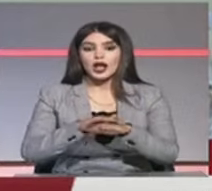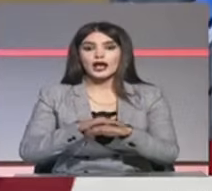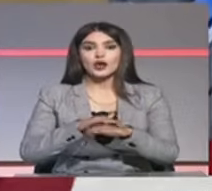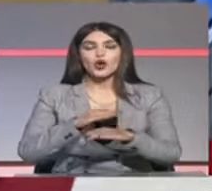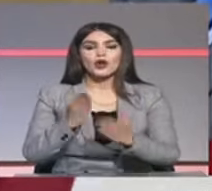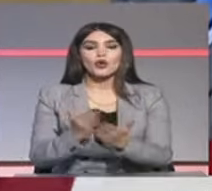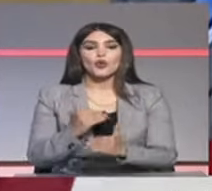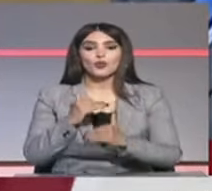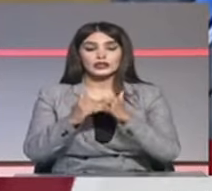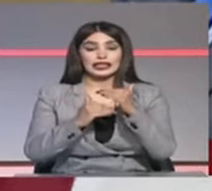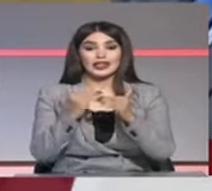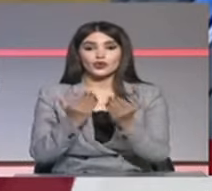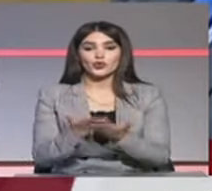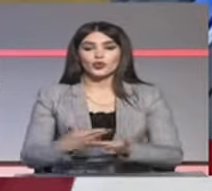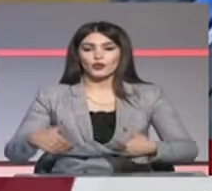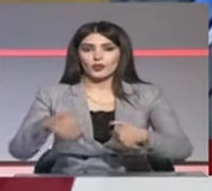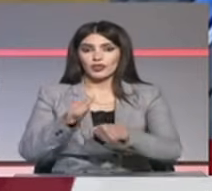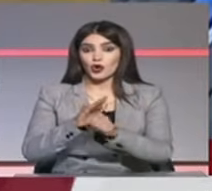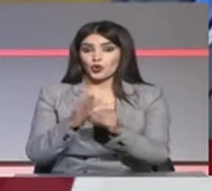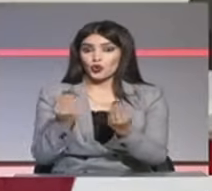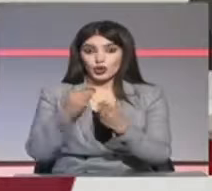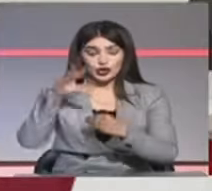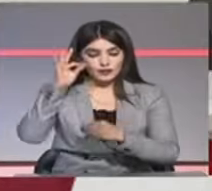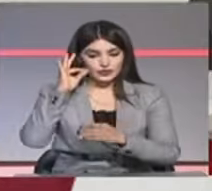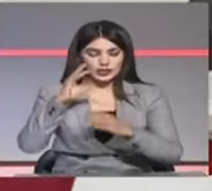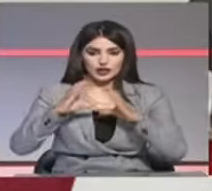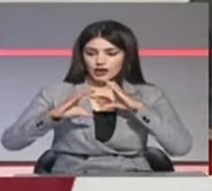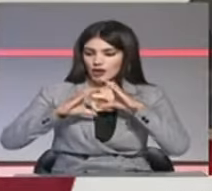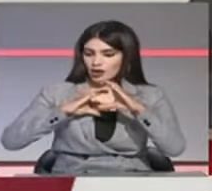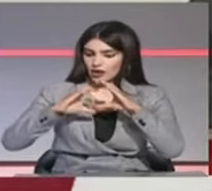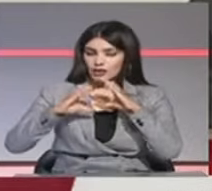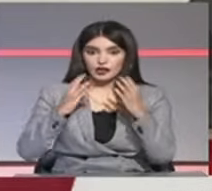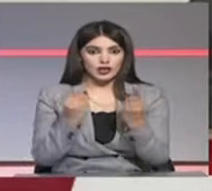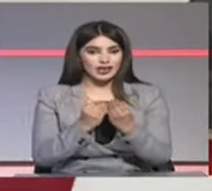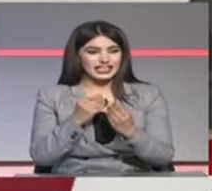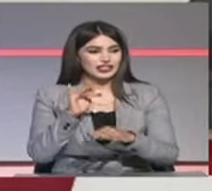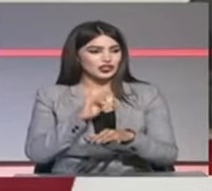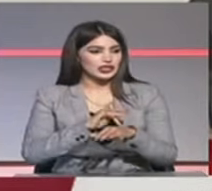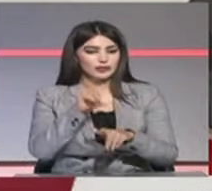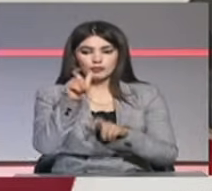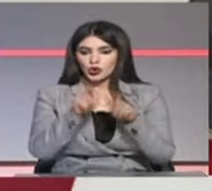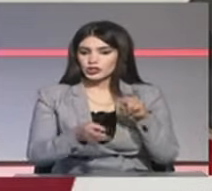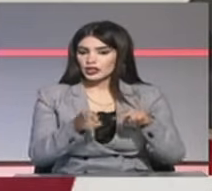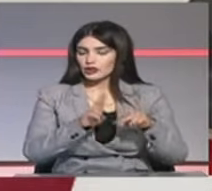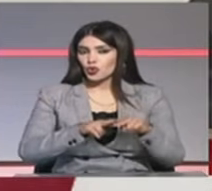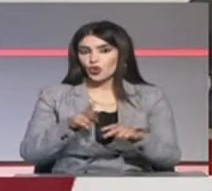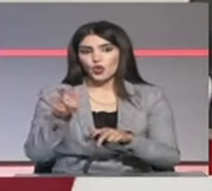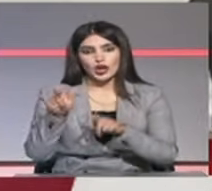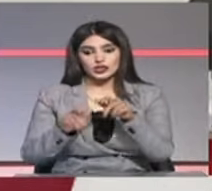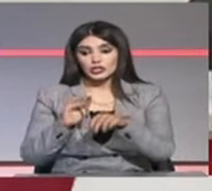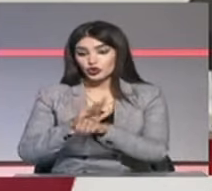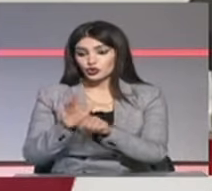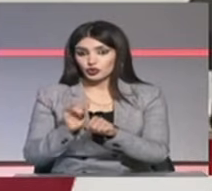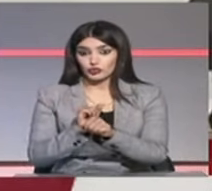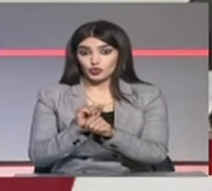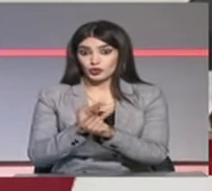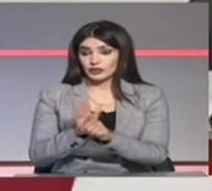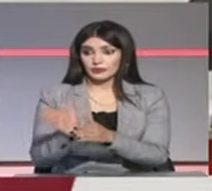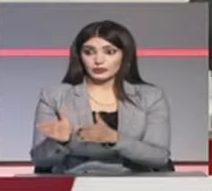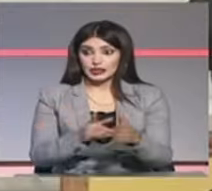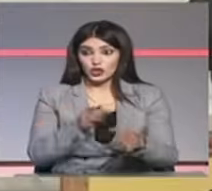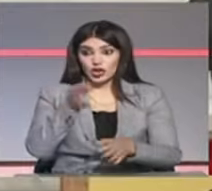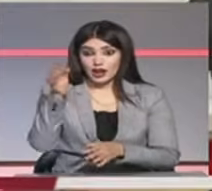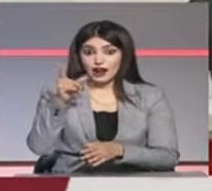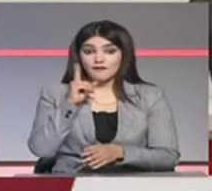تونس موضوع نقاش من منظور المنحى التصعيدي للاصابات والوشايه واضح فيروز حسب